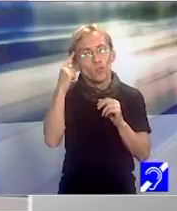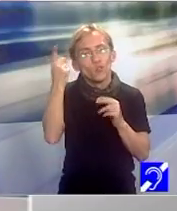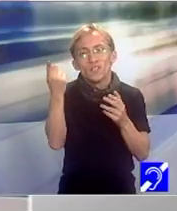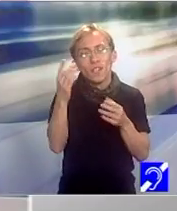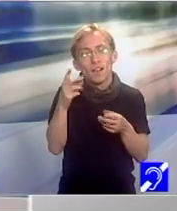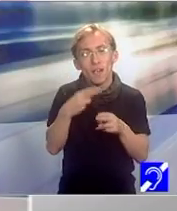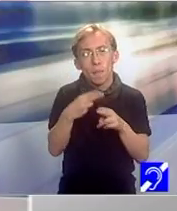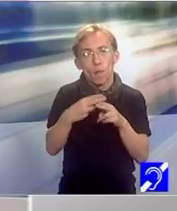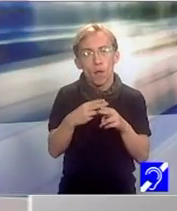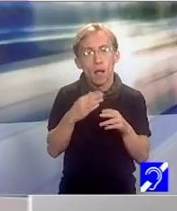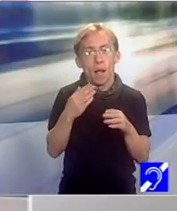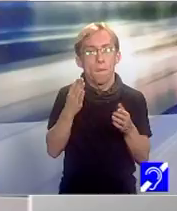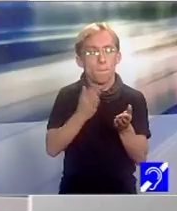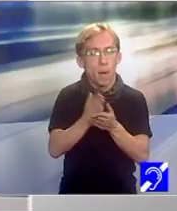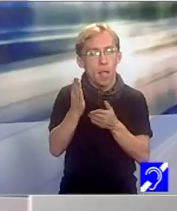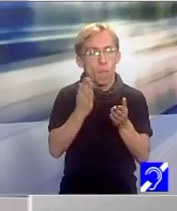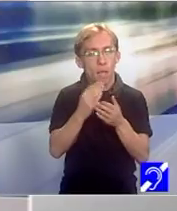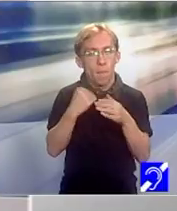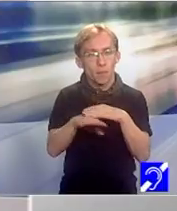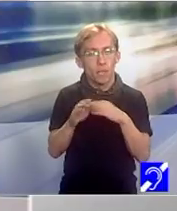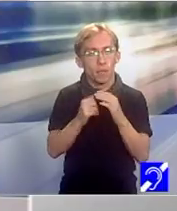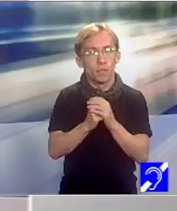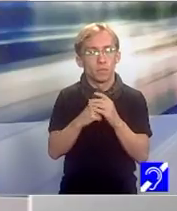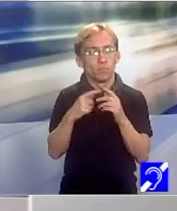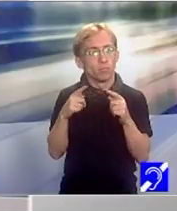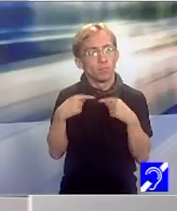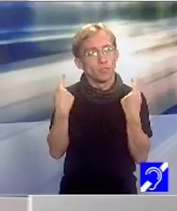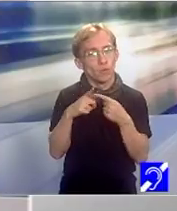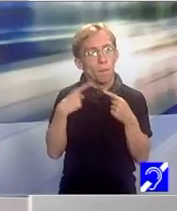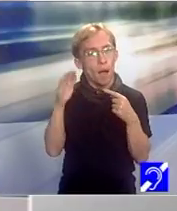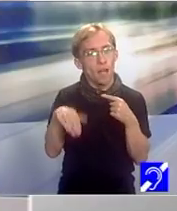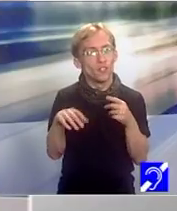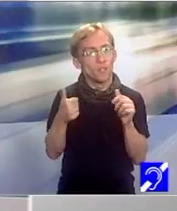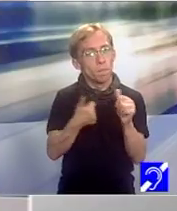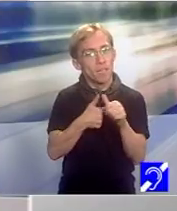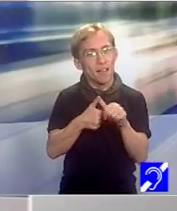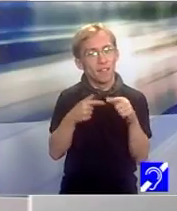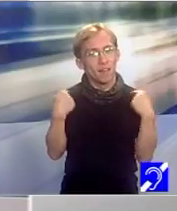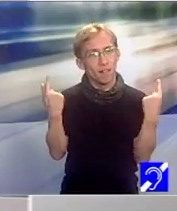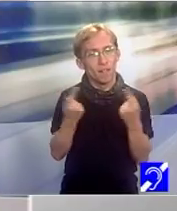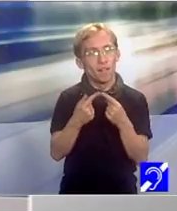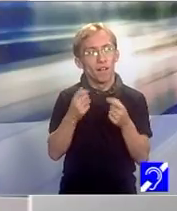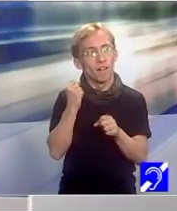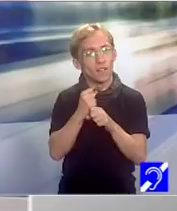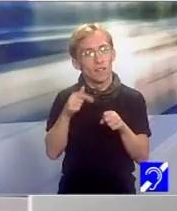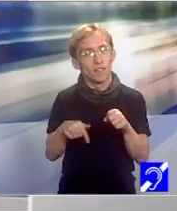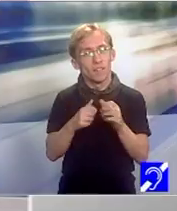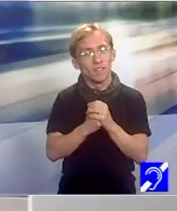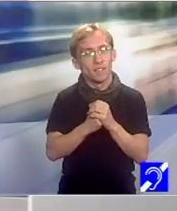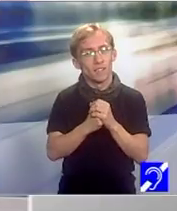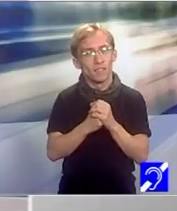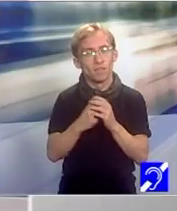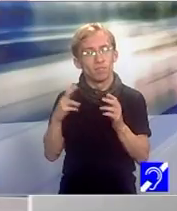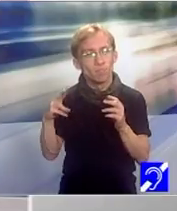transmis permanent mesajul că suntem aici pentru că cel mai bun prieten al nostru, Semaca, lucrează aici, adică